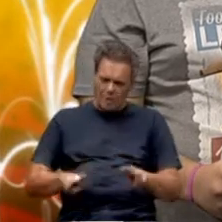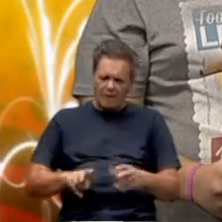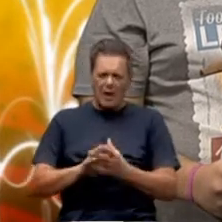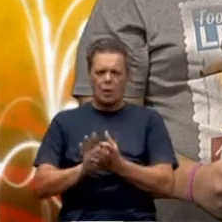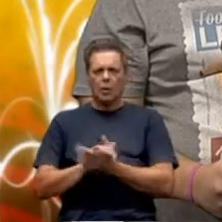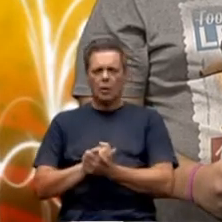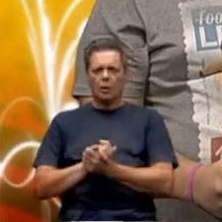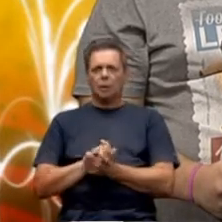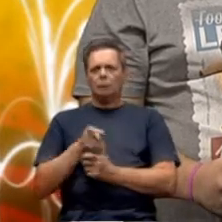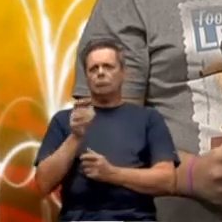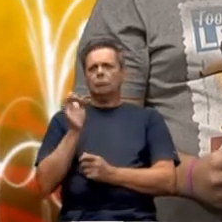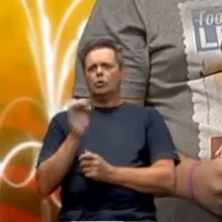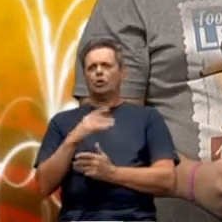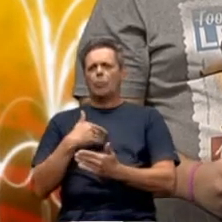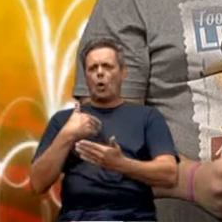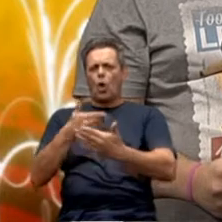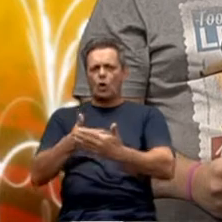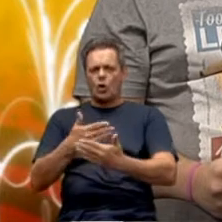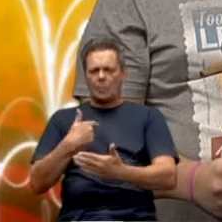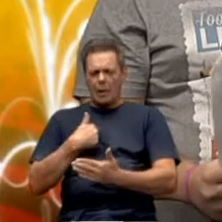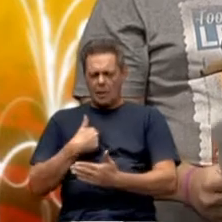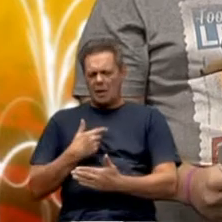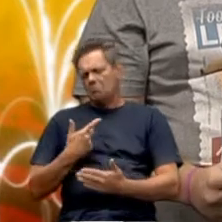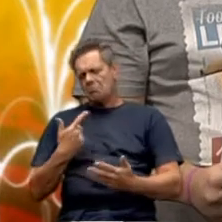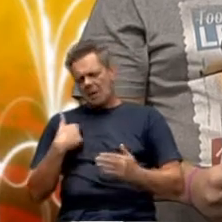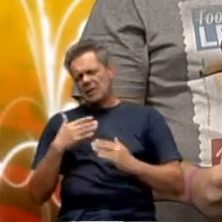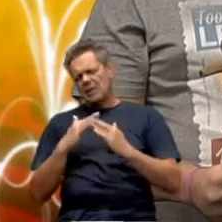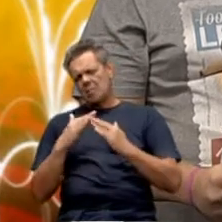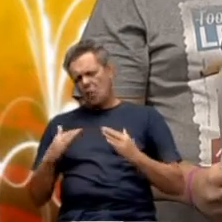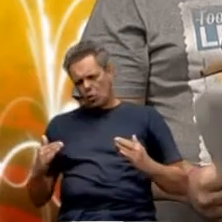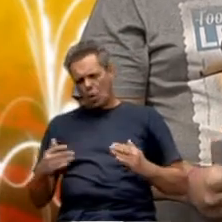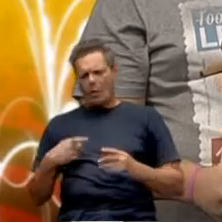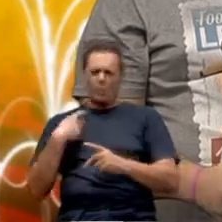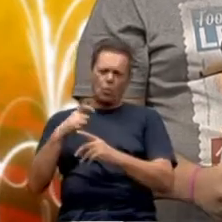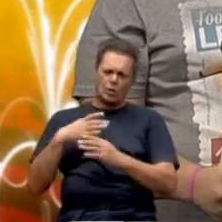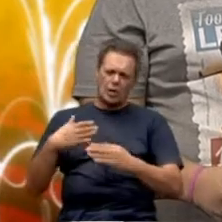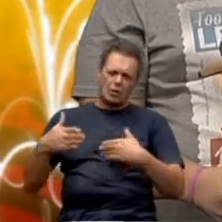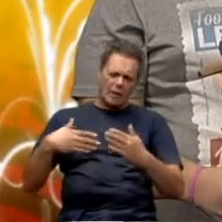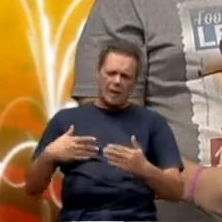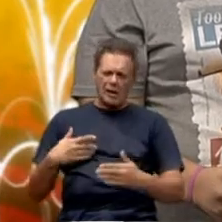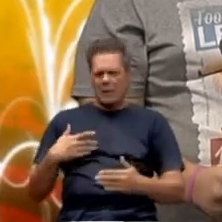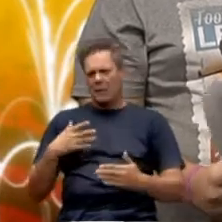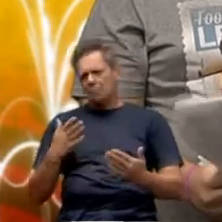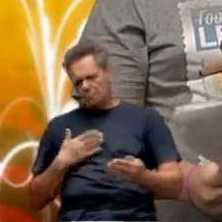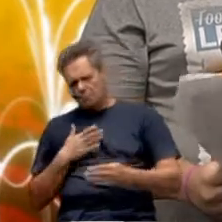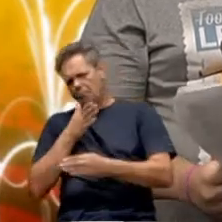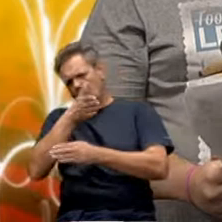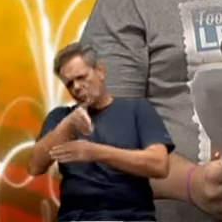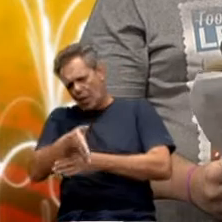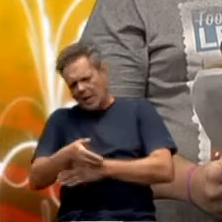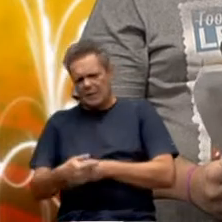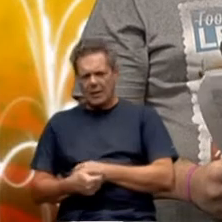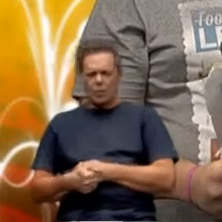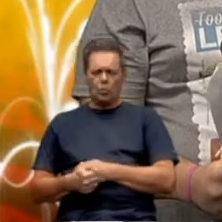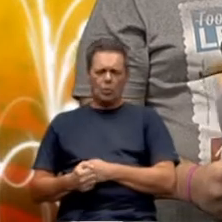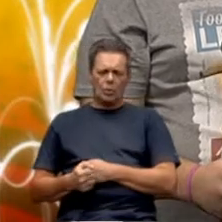mislim super su se odnosili prema meni i dolazili kad sam bio doma, kucali na vrata jer me smiju posjetiti, pa su dolazili s autima